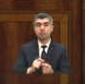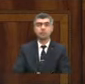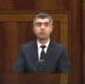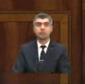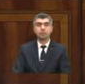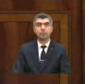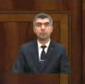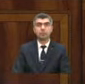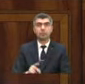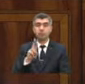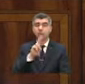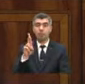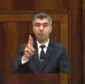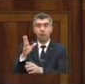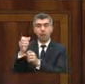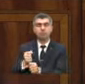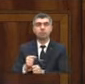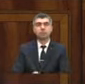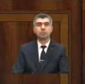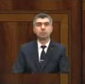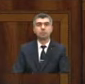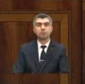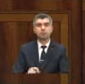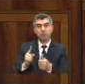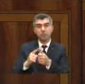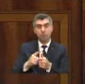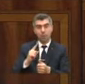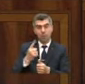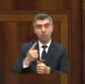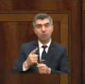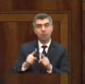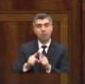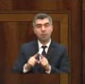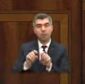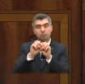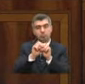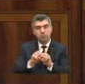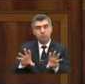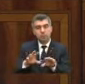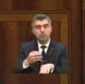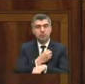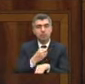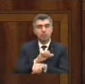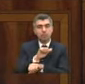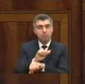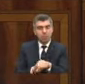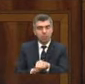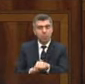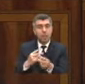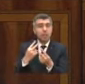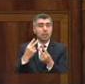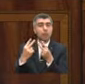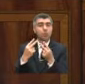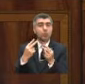من طرف جلالة الملك حفظه الله. أولا، تعميم التغطية الصحية الإجبارية لتشمل 22